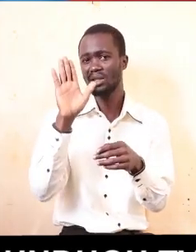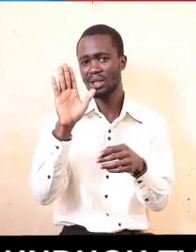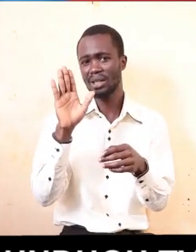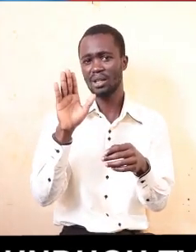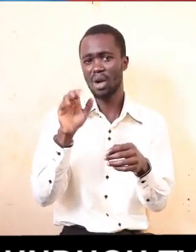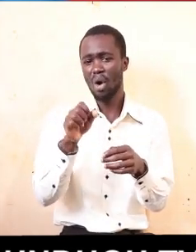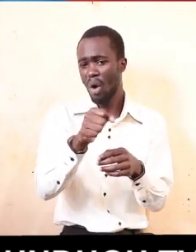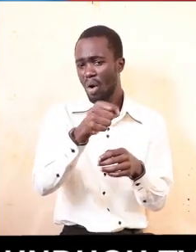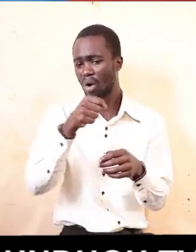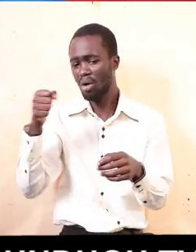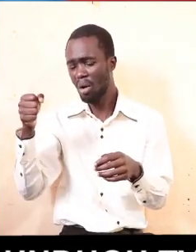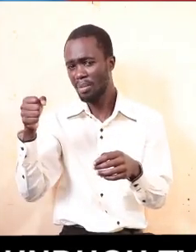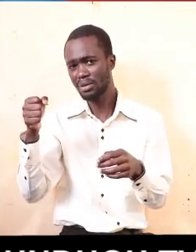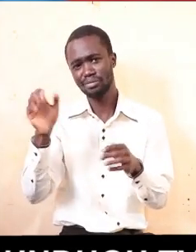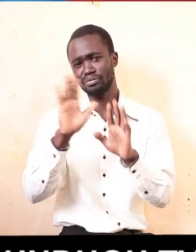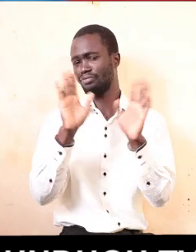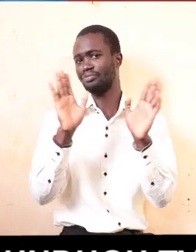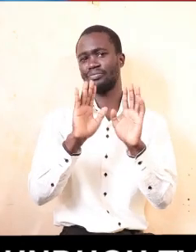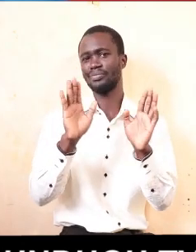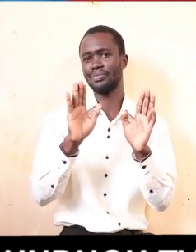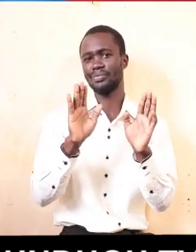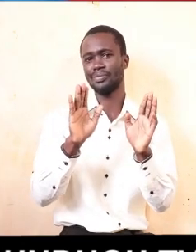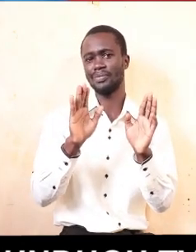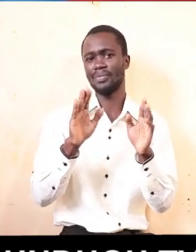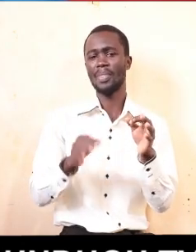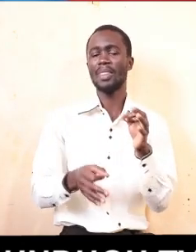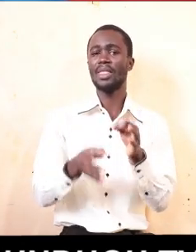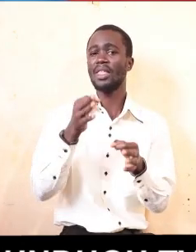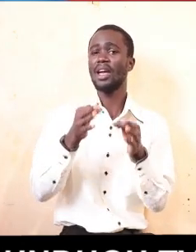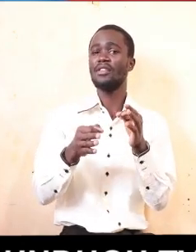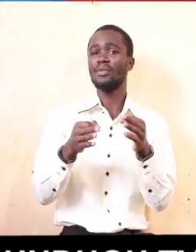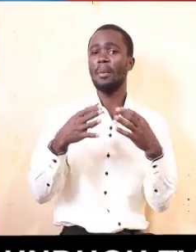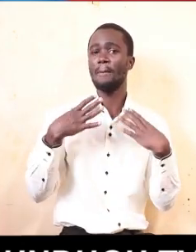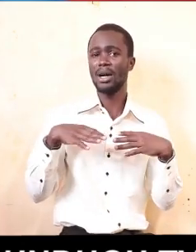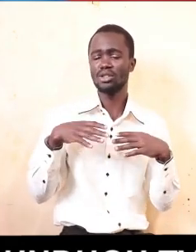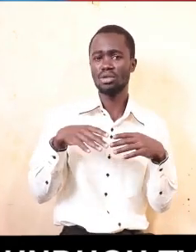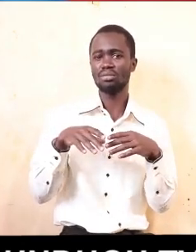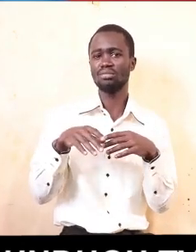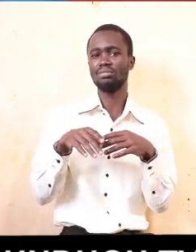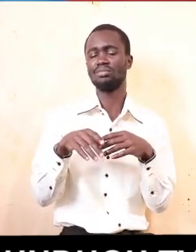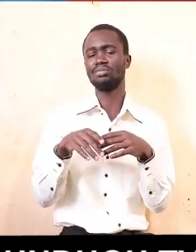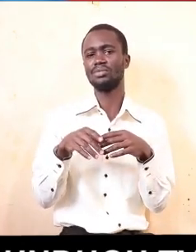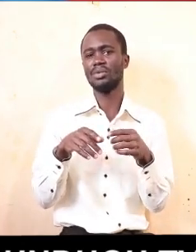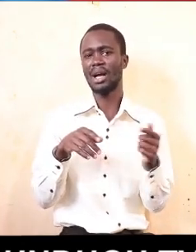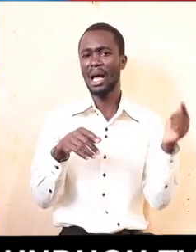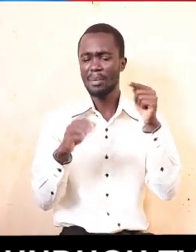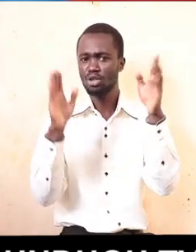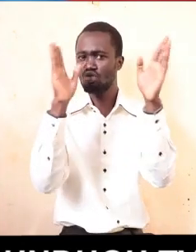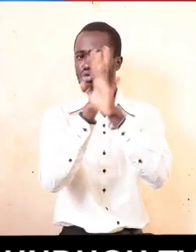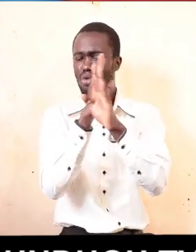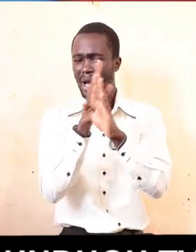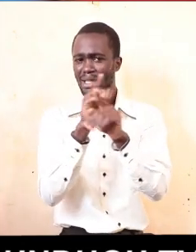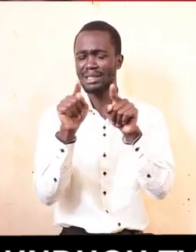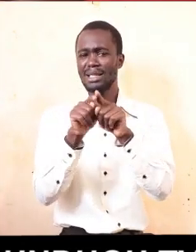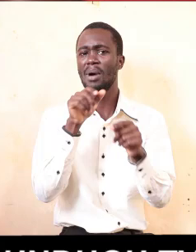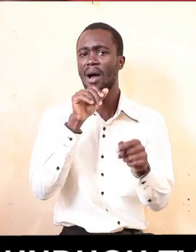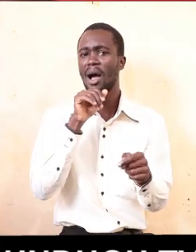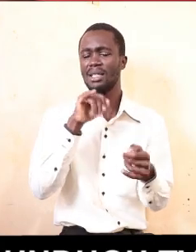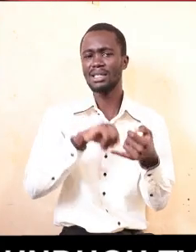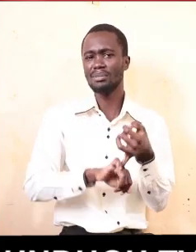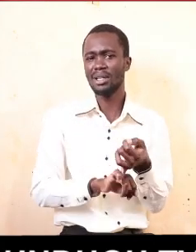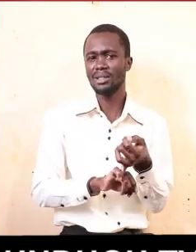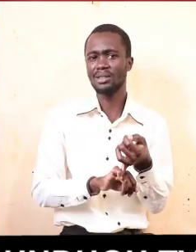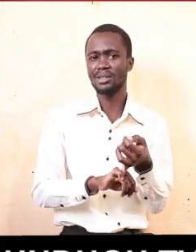msiwafungulie nyumba. Na kama mtu anatorokea kule, hata kama ni mume wako, na